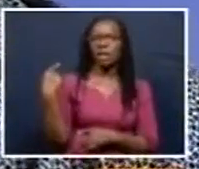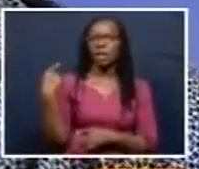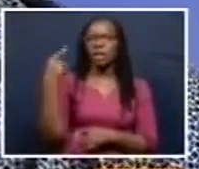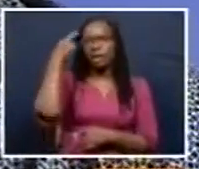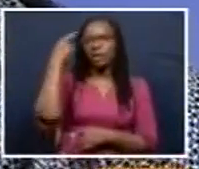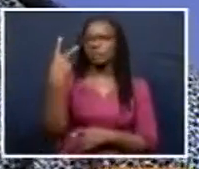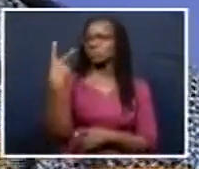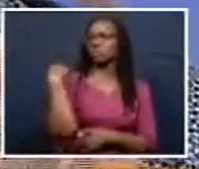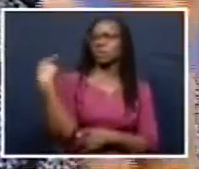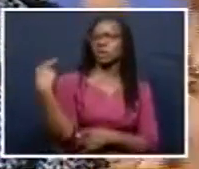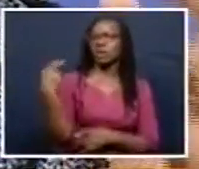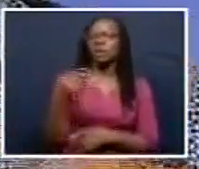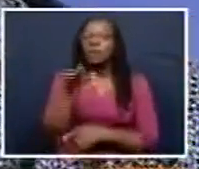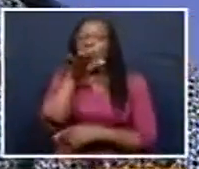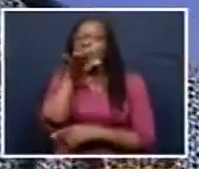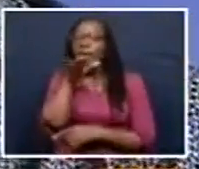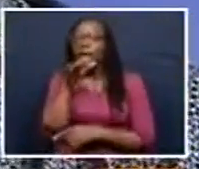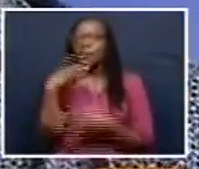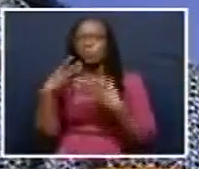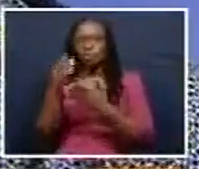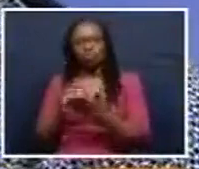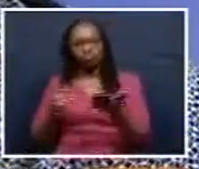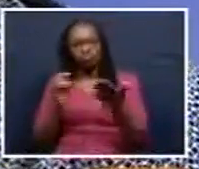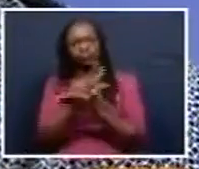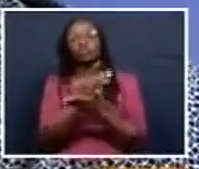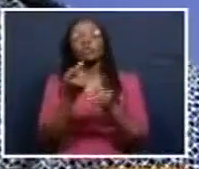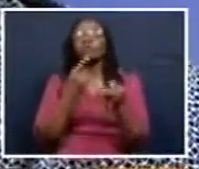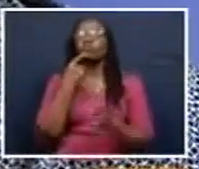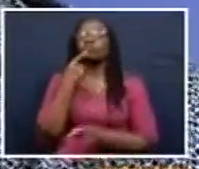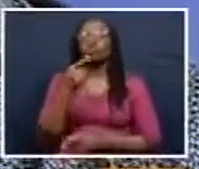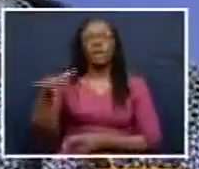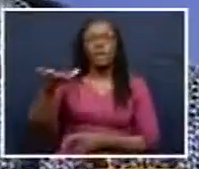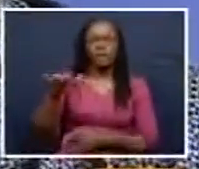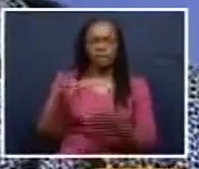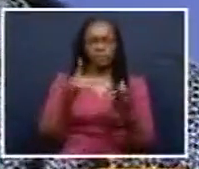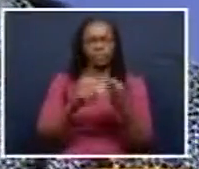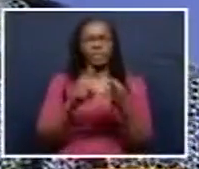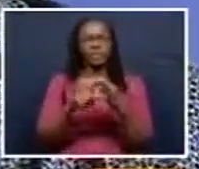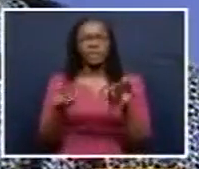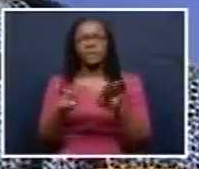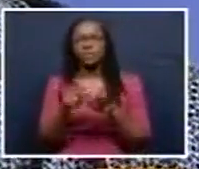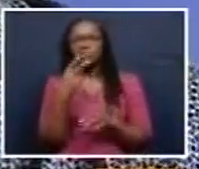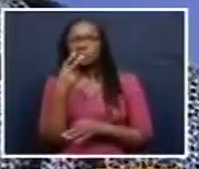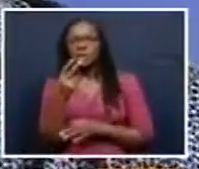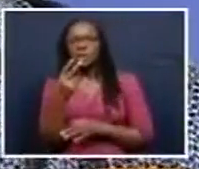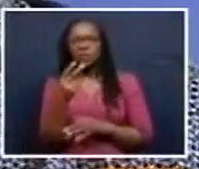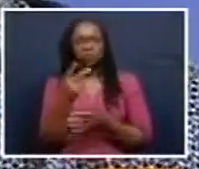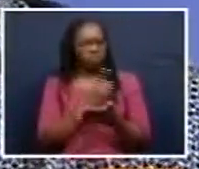mheshimiwa Raila alifukuzwa huko Turkana na ukiona wiki zile